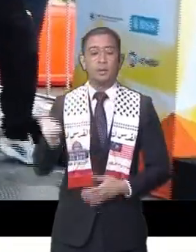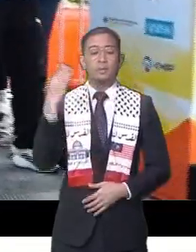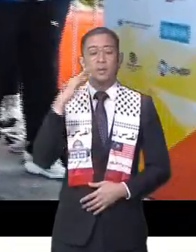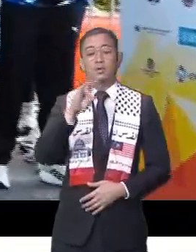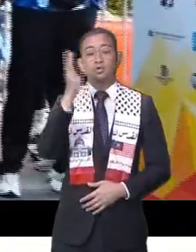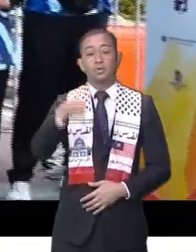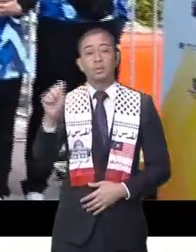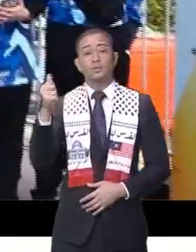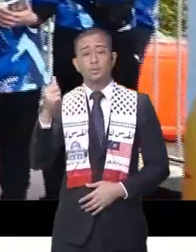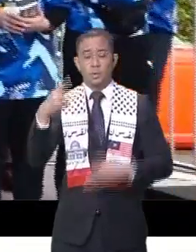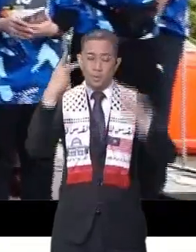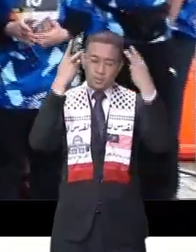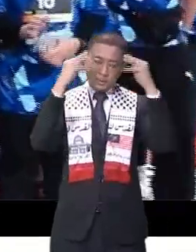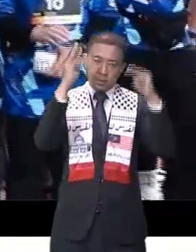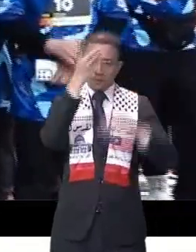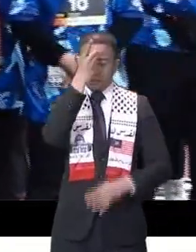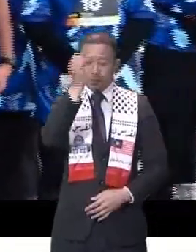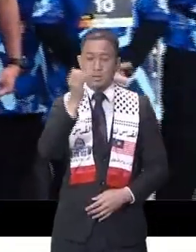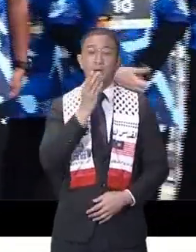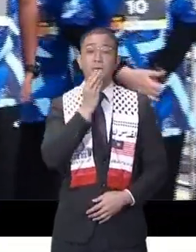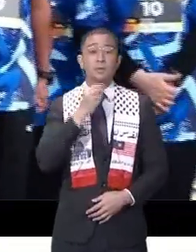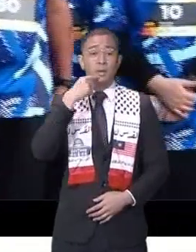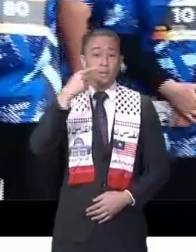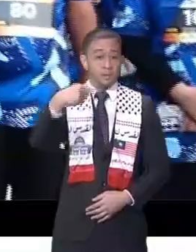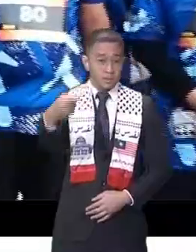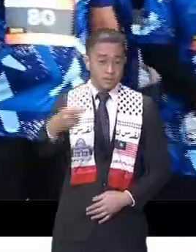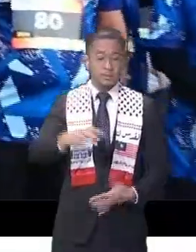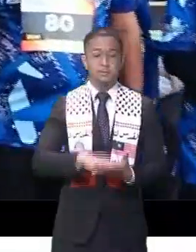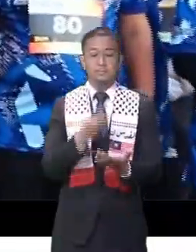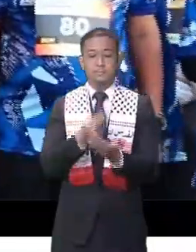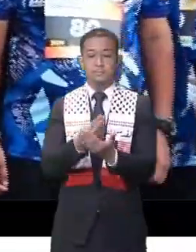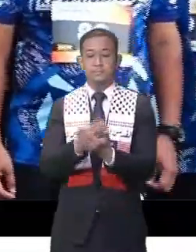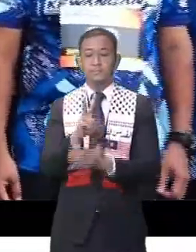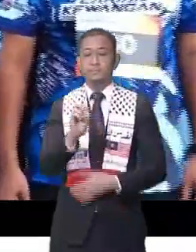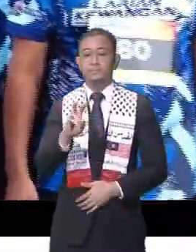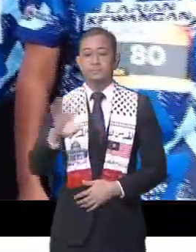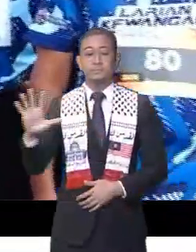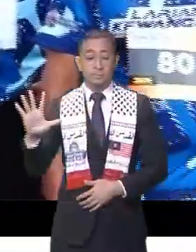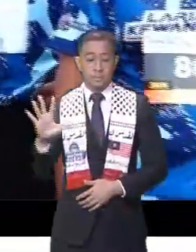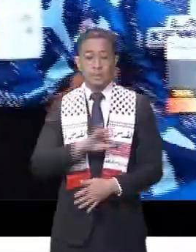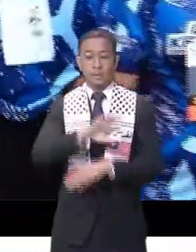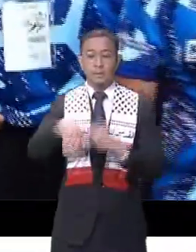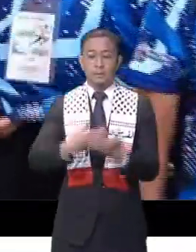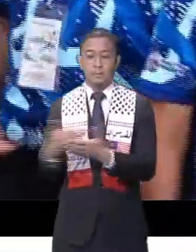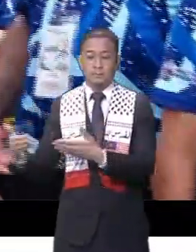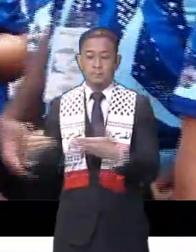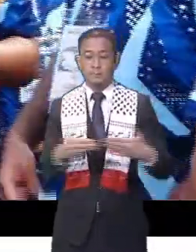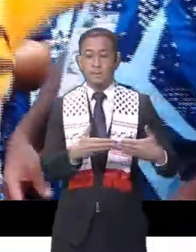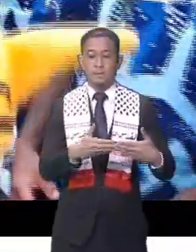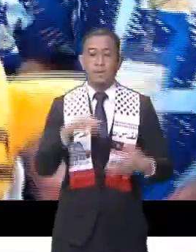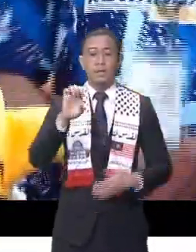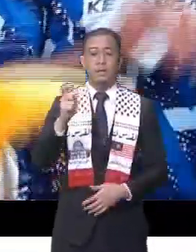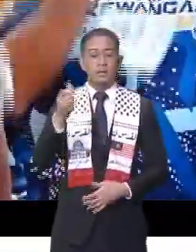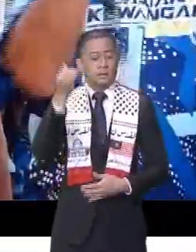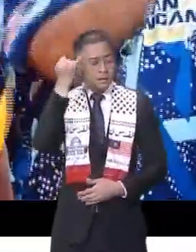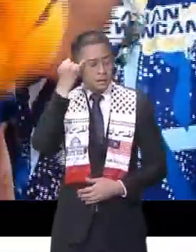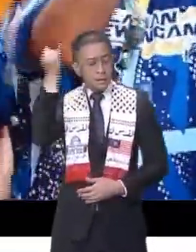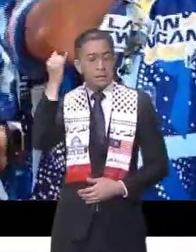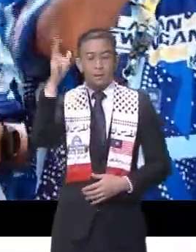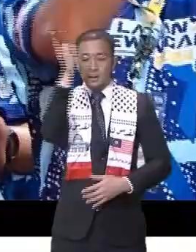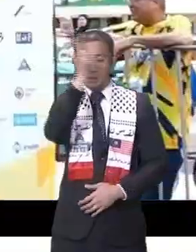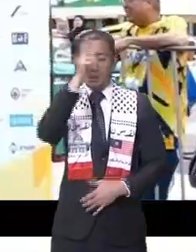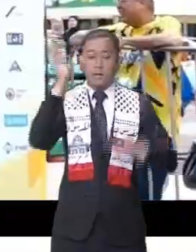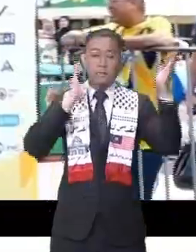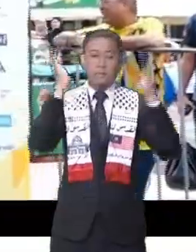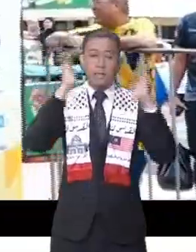7 Oktober lepas Perdana Menteri dat seri Anwar Ibrahim berkata belanjawan 2025 merupakan kesinambungan kepada ikhtiar kerajaan agar